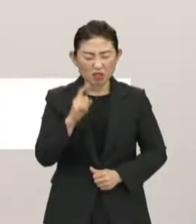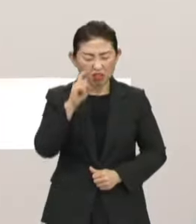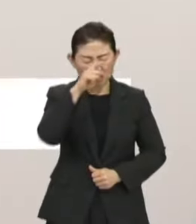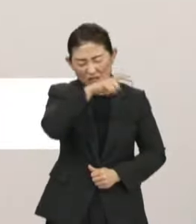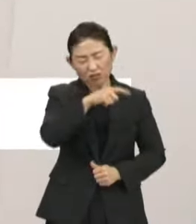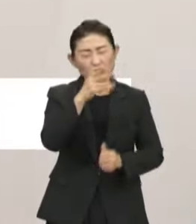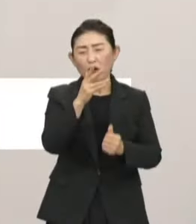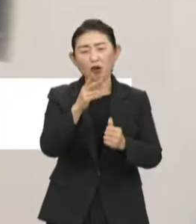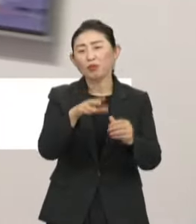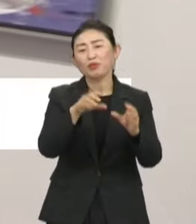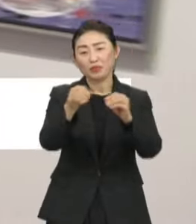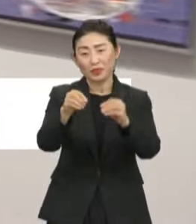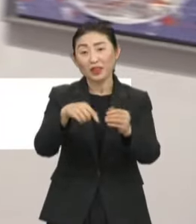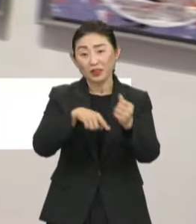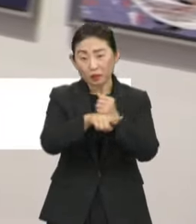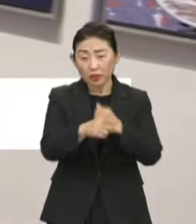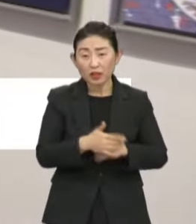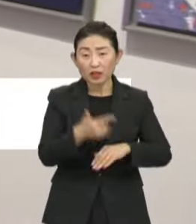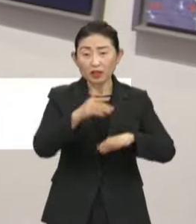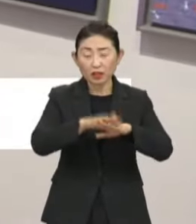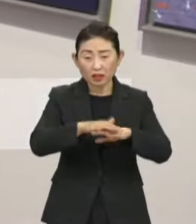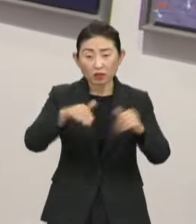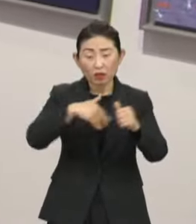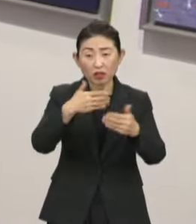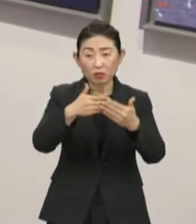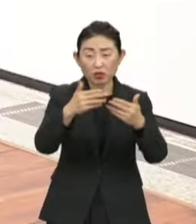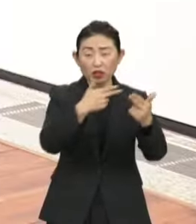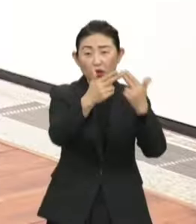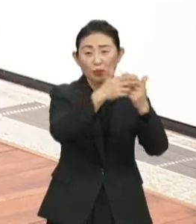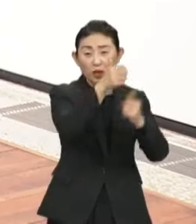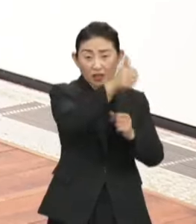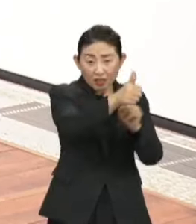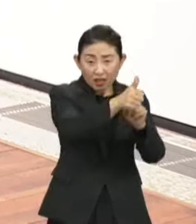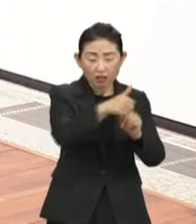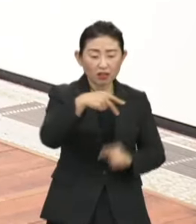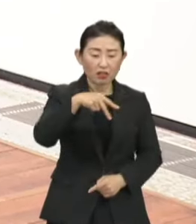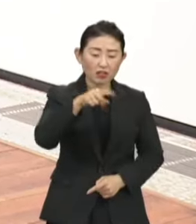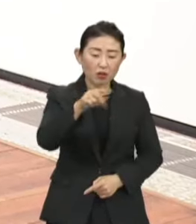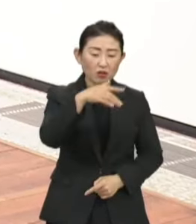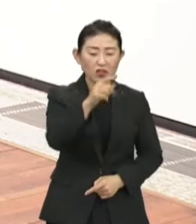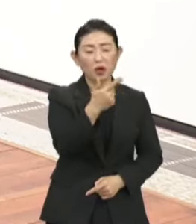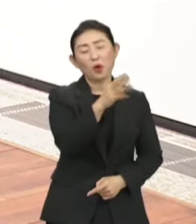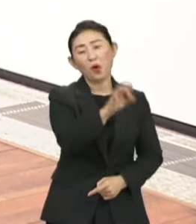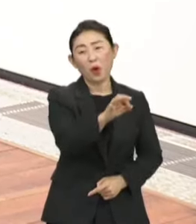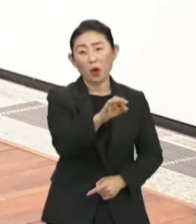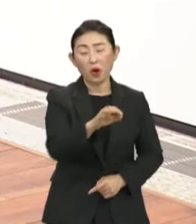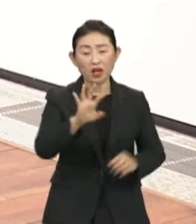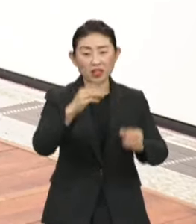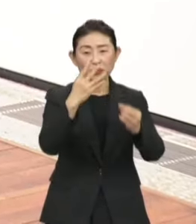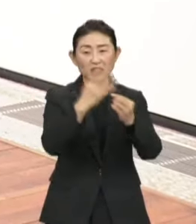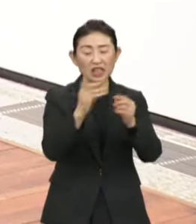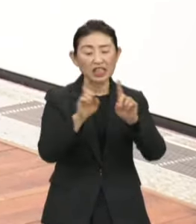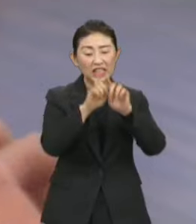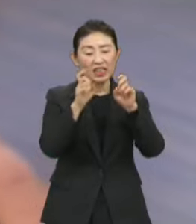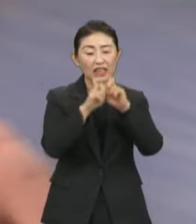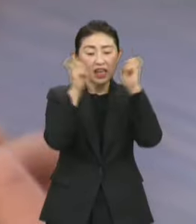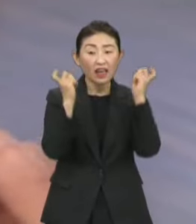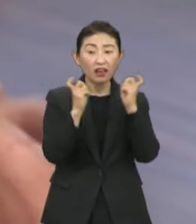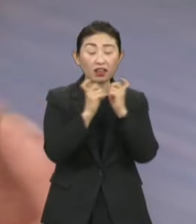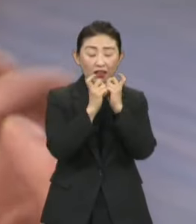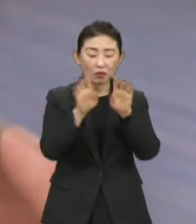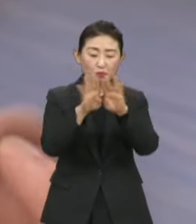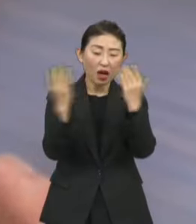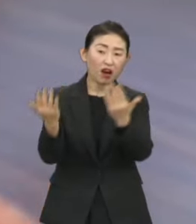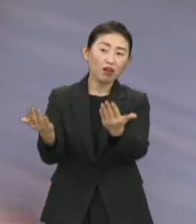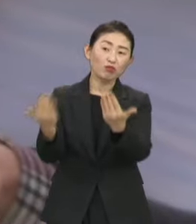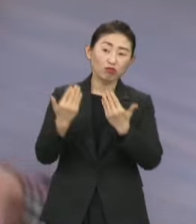있습니다. 사단법인 대전환경미술협회 창립회장을 맡았던 서재흥 작가의 44회 개인전이 갤러리